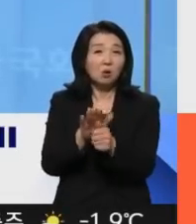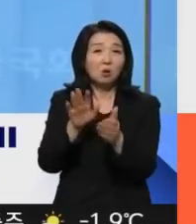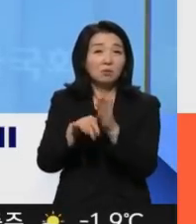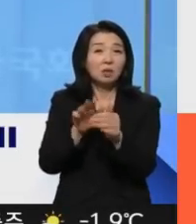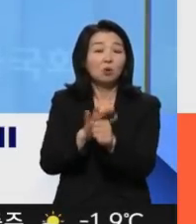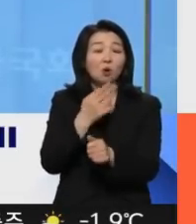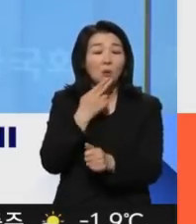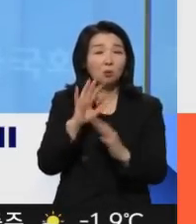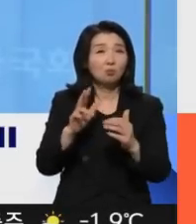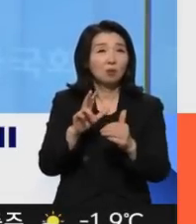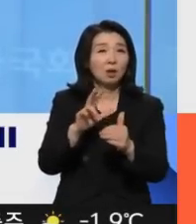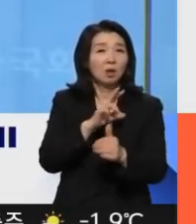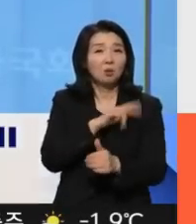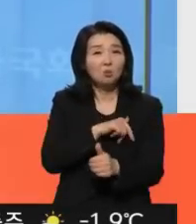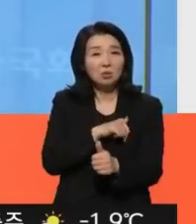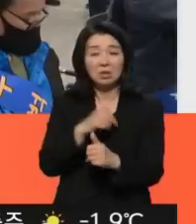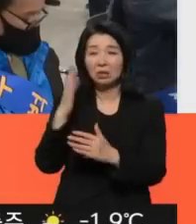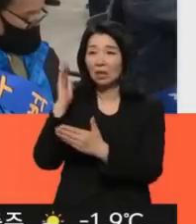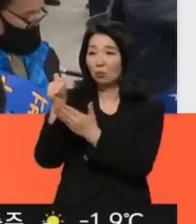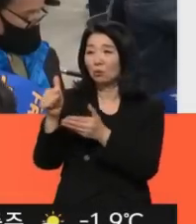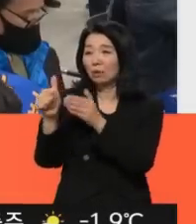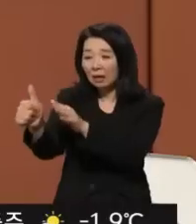대통령을 따라가겠느냐라고 꼬집었습니다.